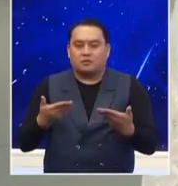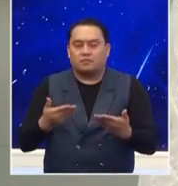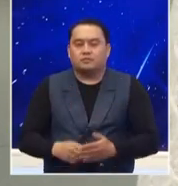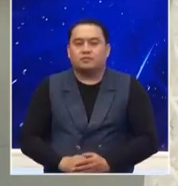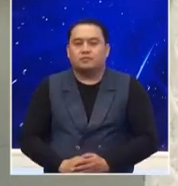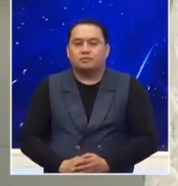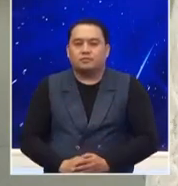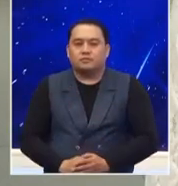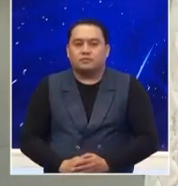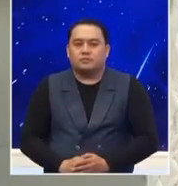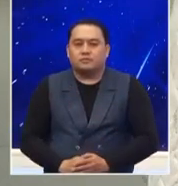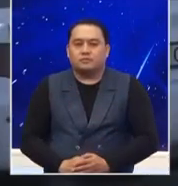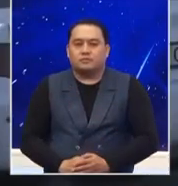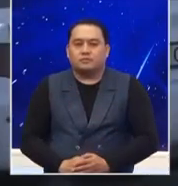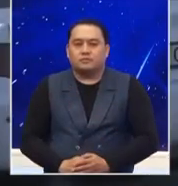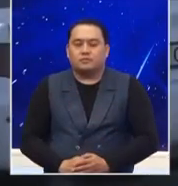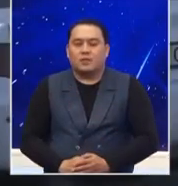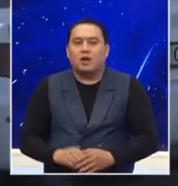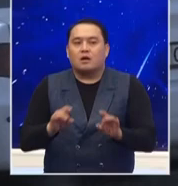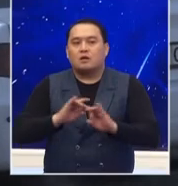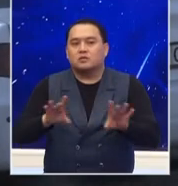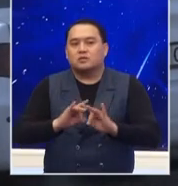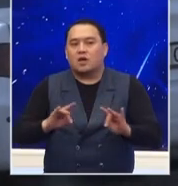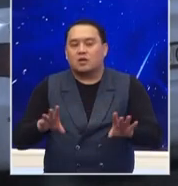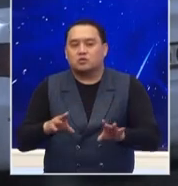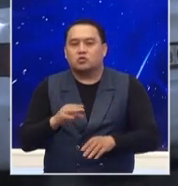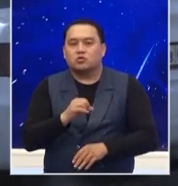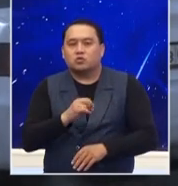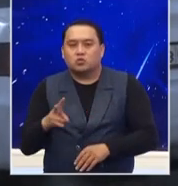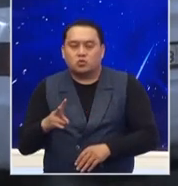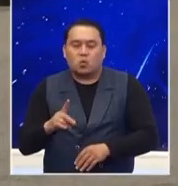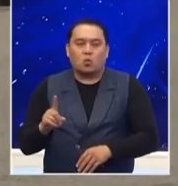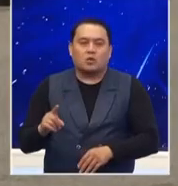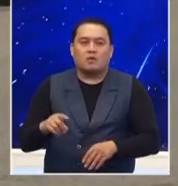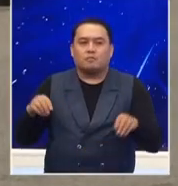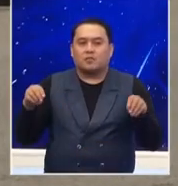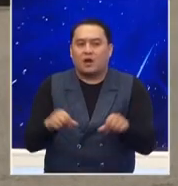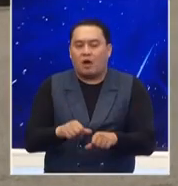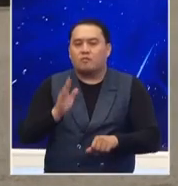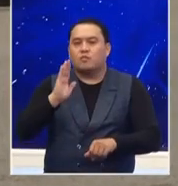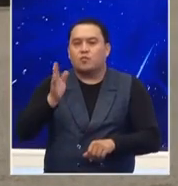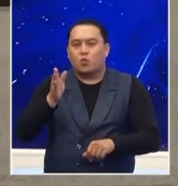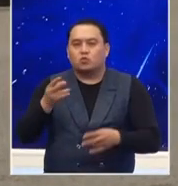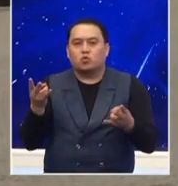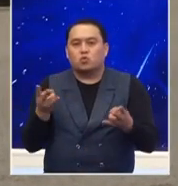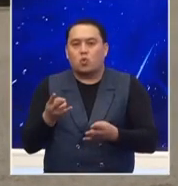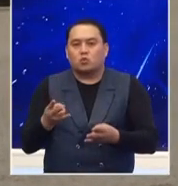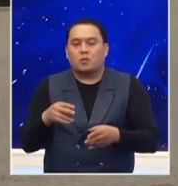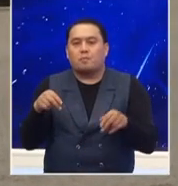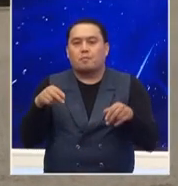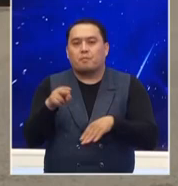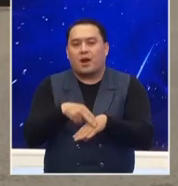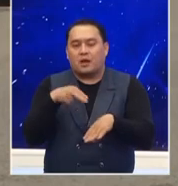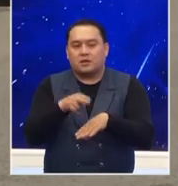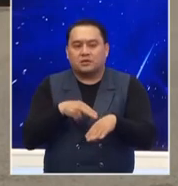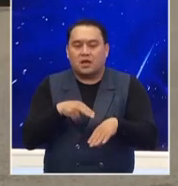электронные версии документов. Как отметили в ЦОНе, QR-коды электронной версии водительских прав в будущем можно будет предъявить полицейским.